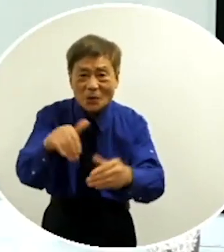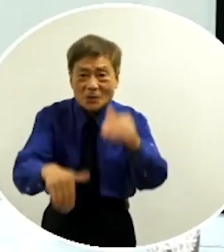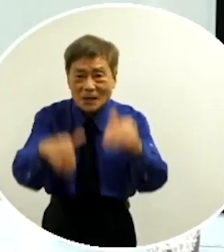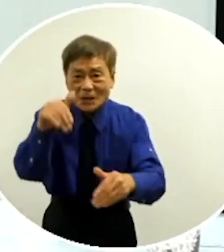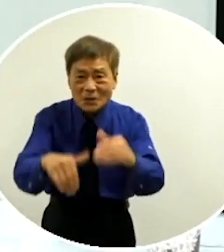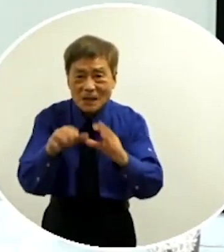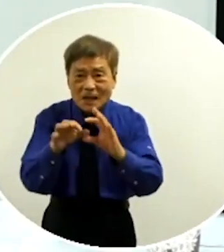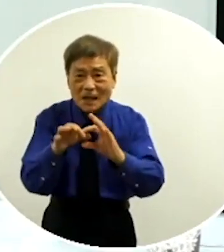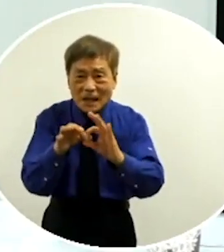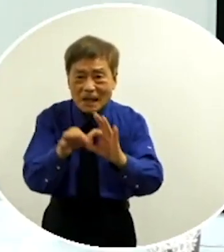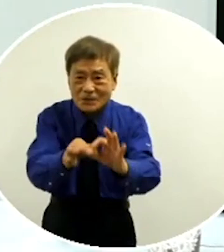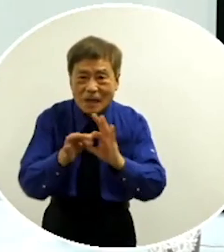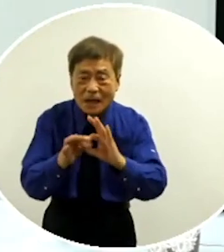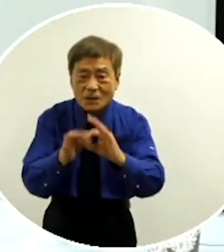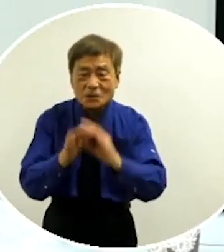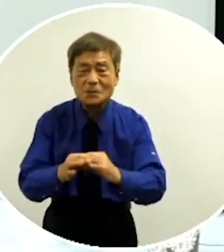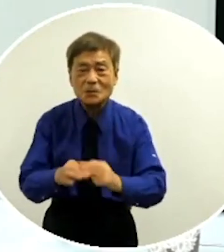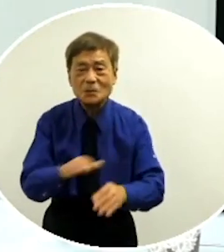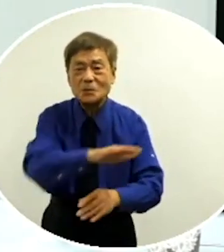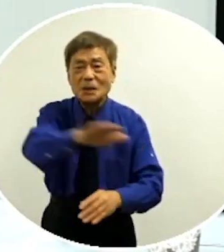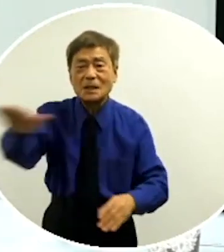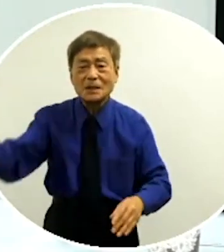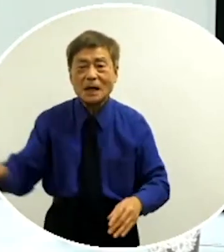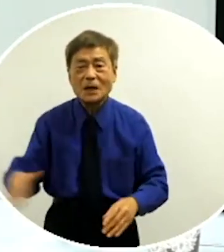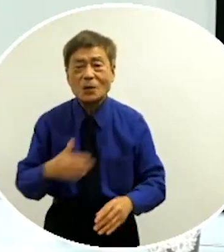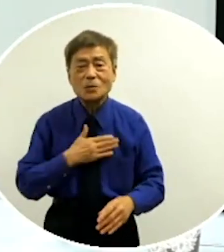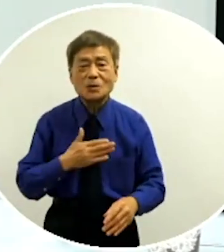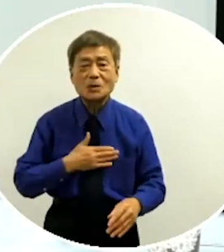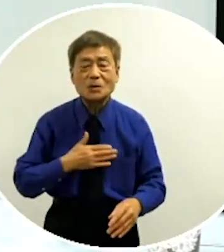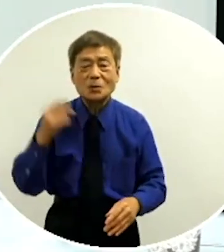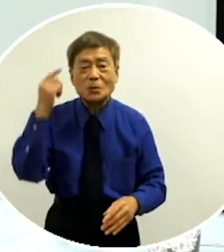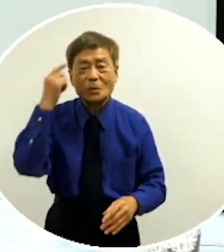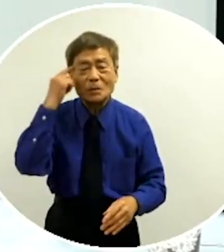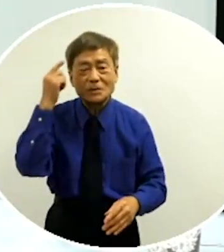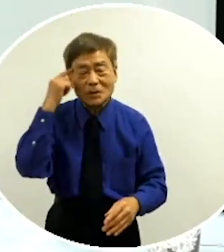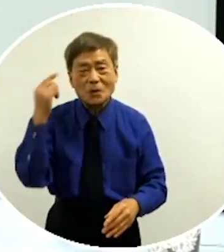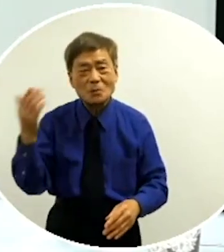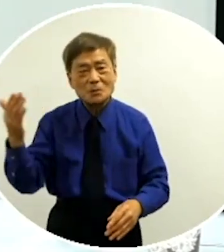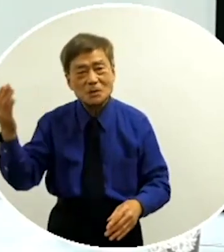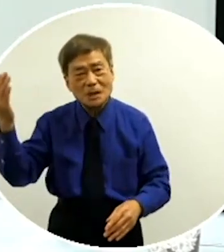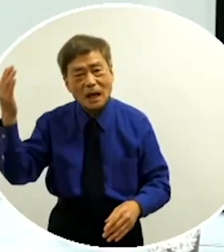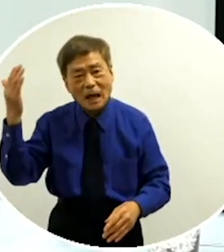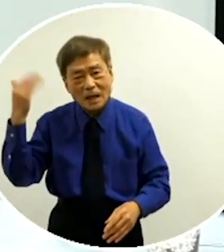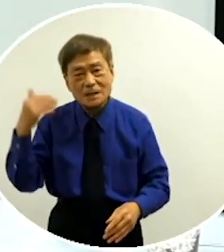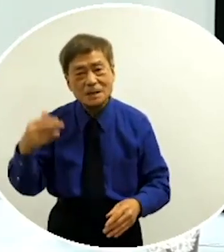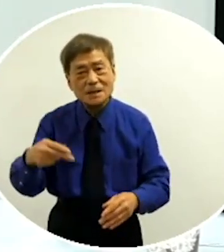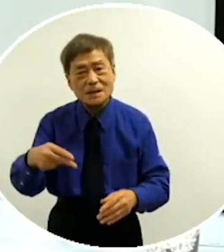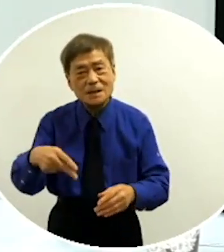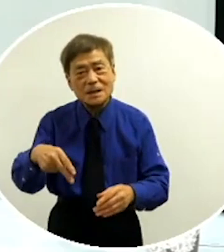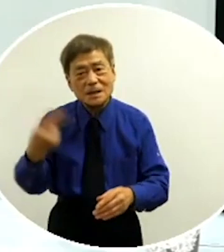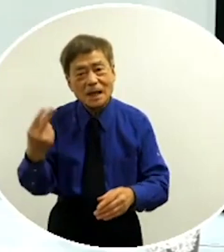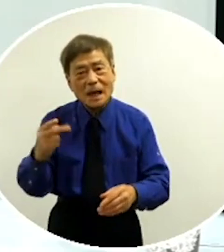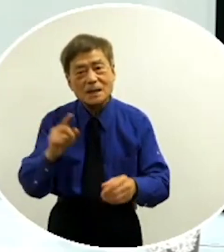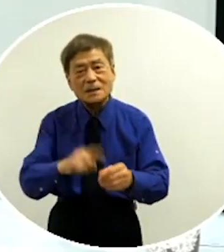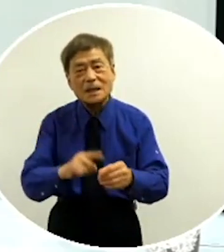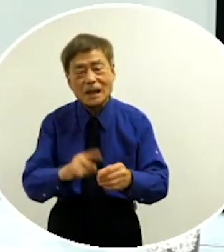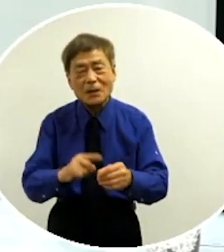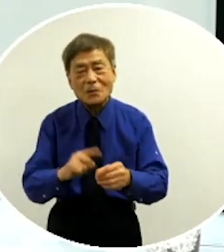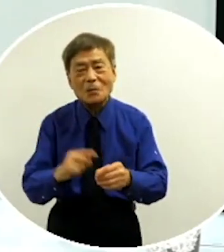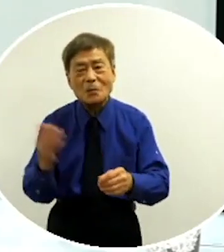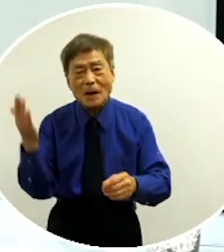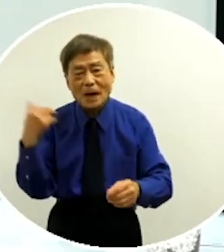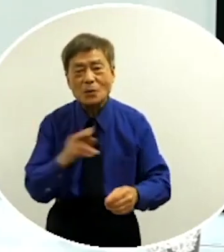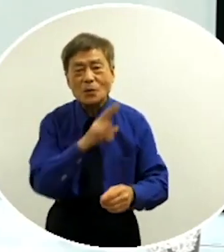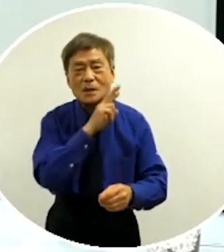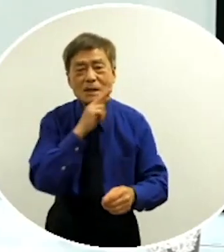つあの頃は皆さんご存知のことだと思いますが200円ほどマイリス音楽#ブライスという人がいいですね自治は民主主義